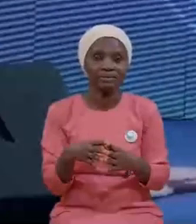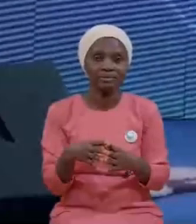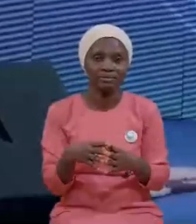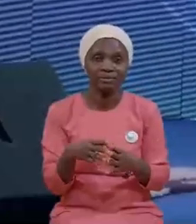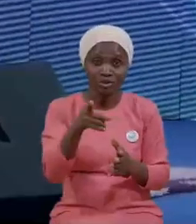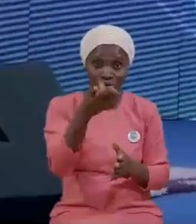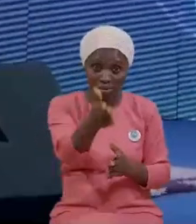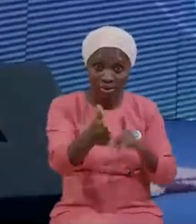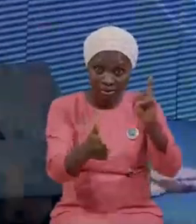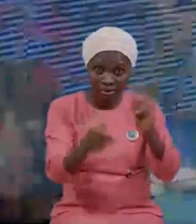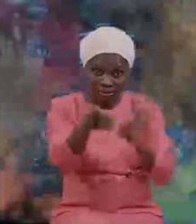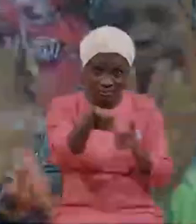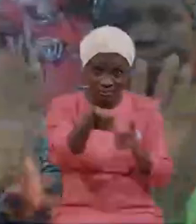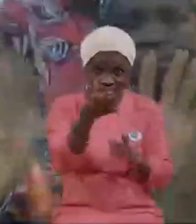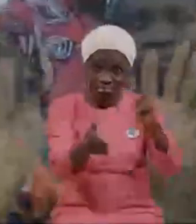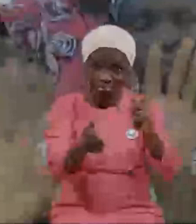Un sauveur est venu pour toi.